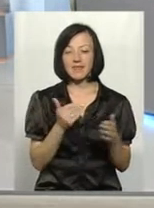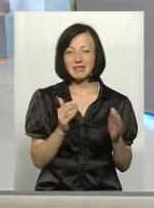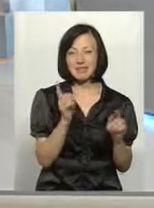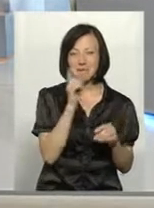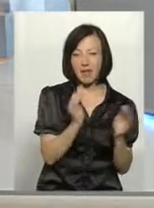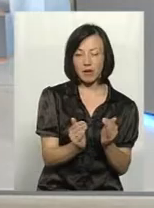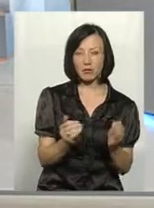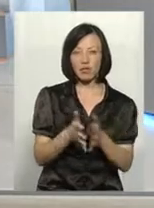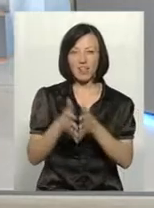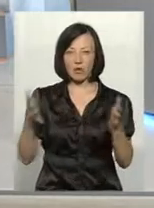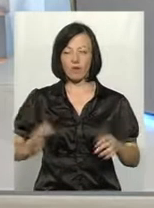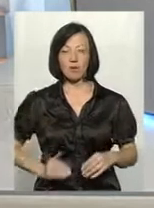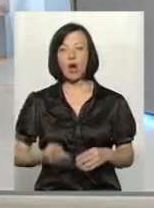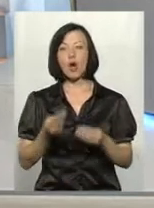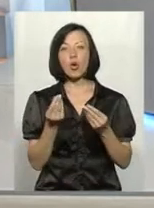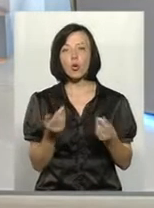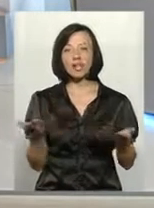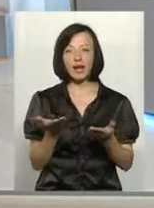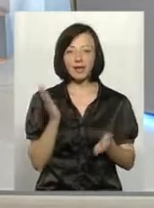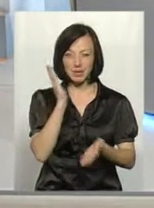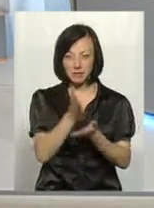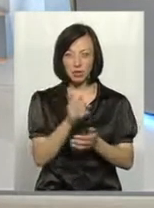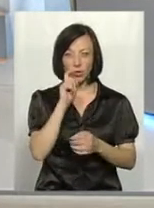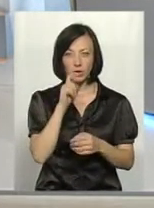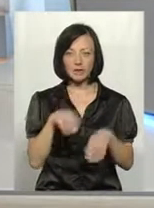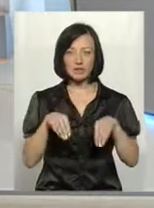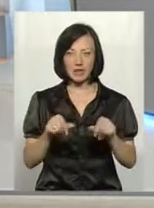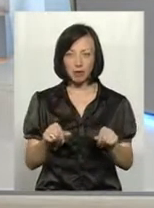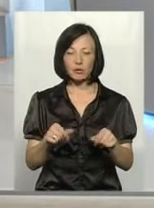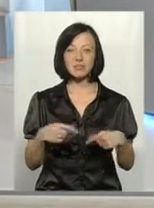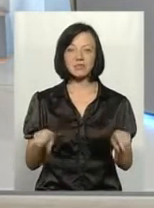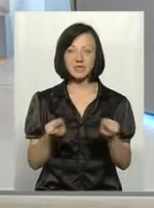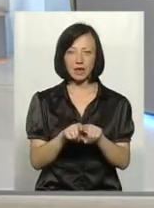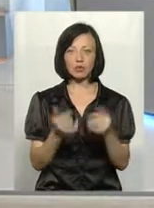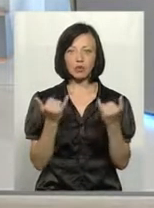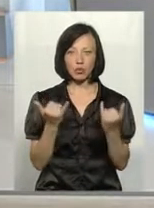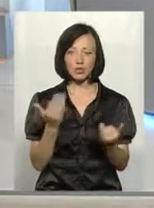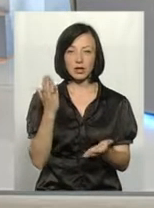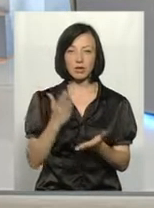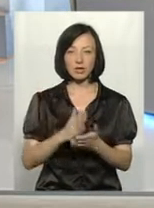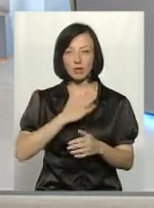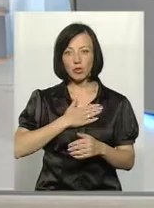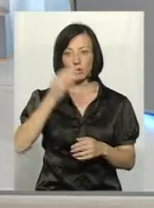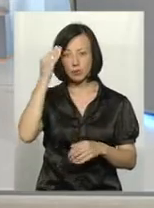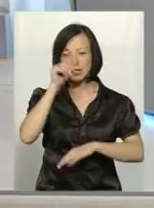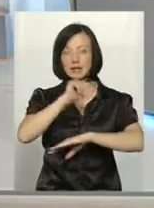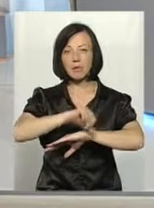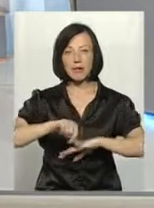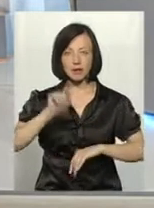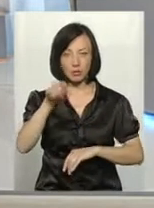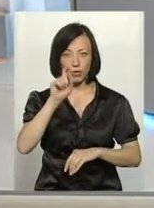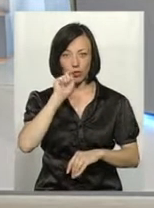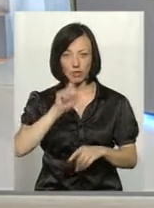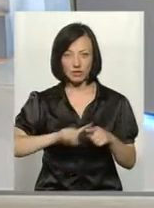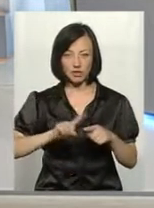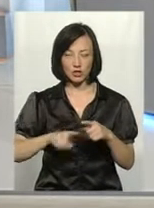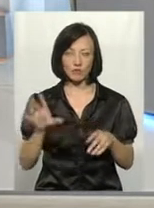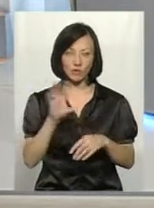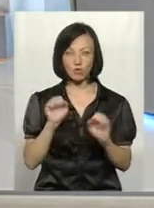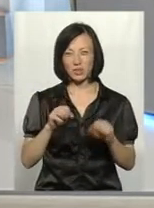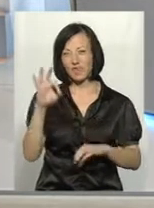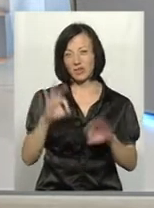і до великого. Тобто гроші ті, які націлені на українську землю, вони все-таки сьогодні знаходяться, на мою думку, за межами України, швидше всього. Можливо,